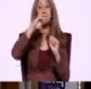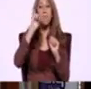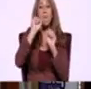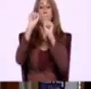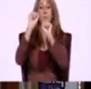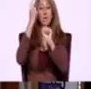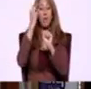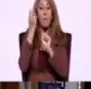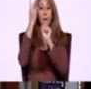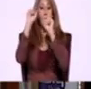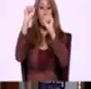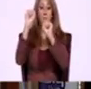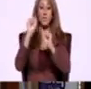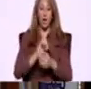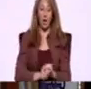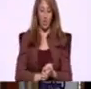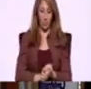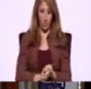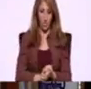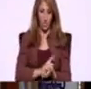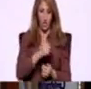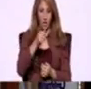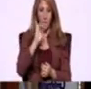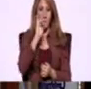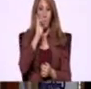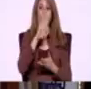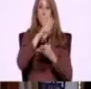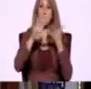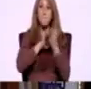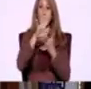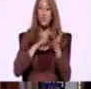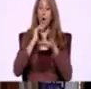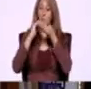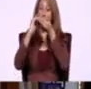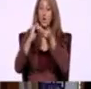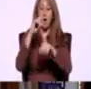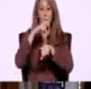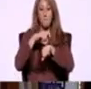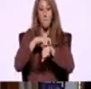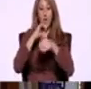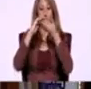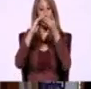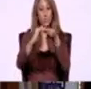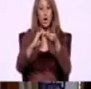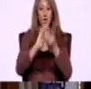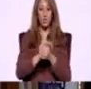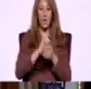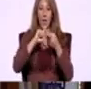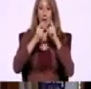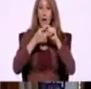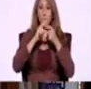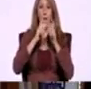انتو. واحد من الناس كعادته بيحاول يساهم في حل مشاكل المرضى والمحتاجين، وبالتعاون مع جمعيات